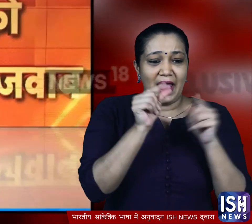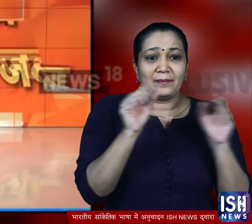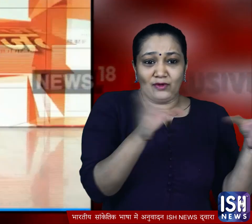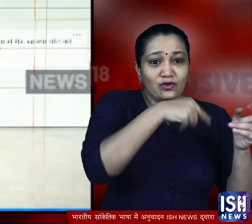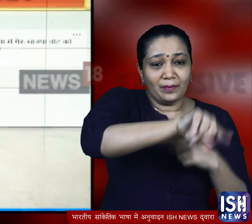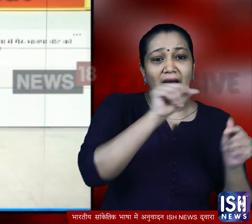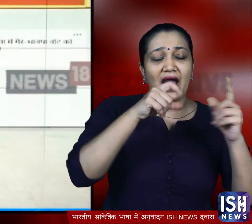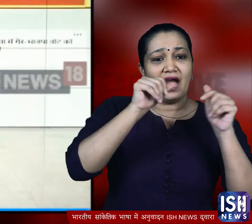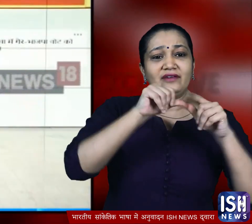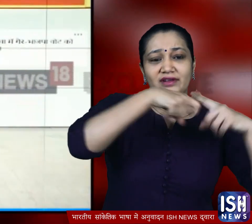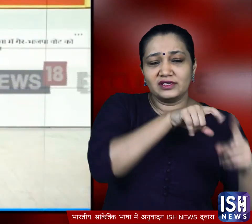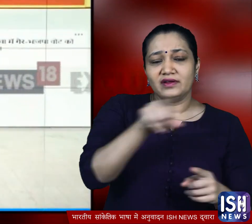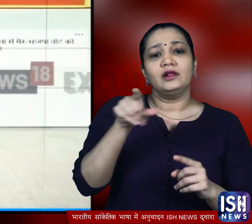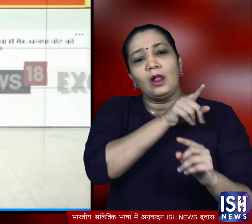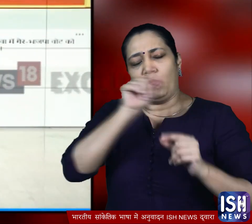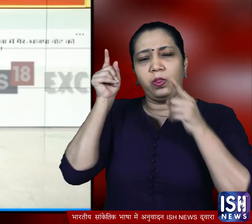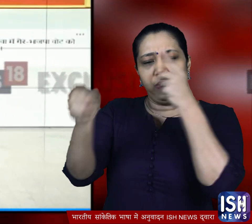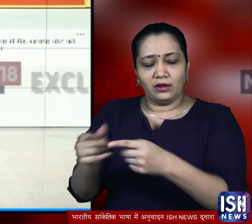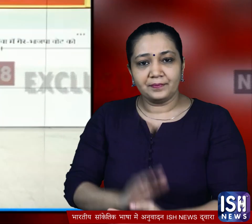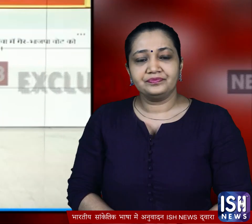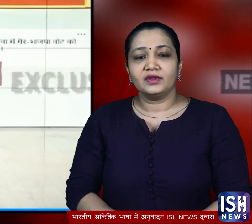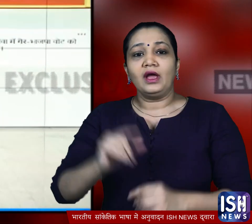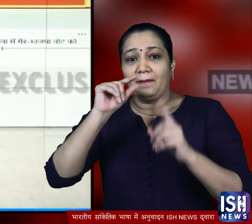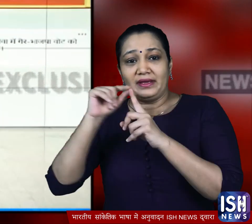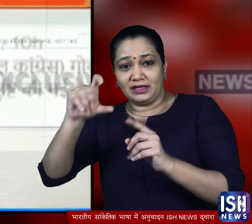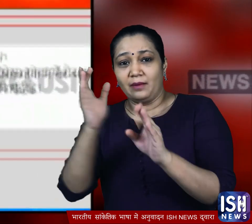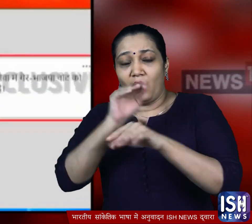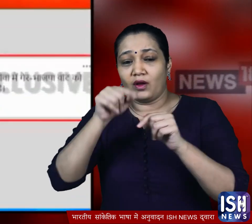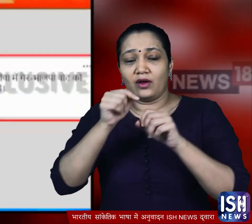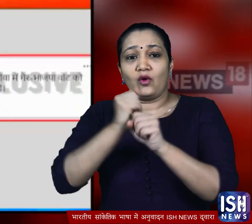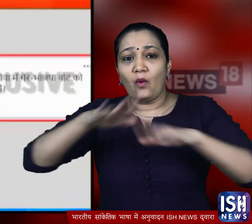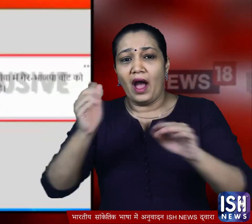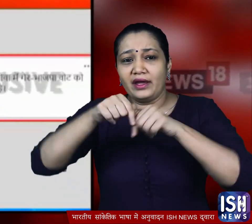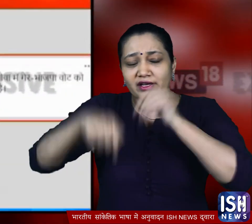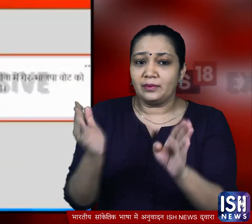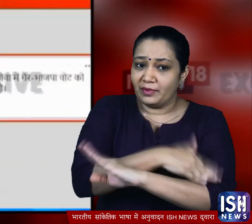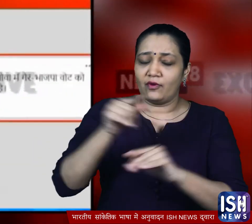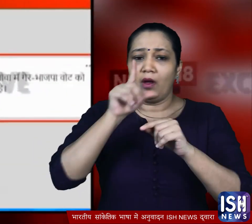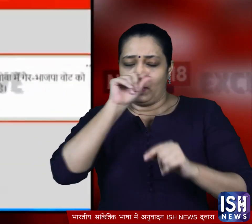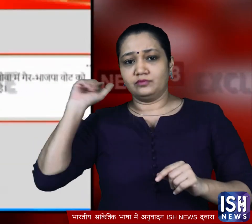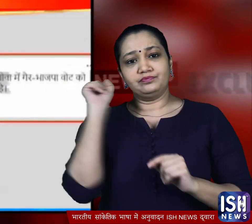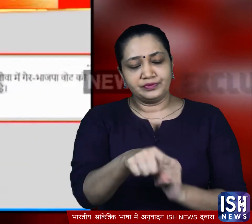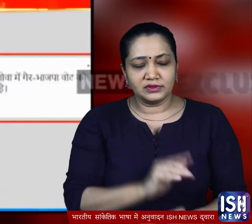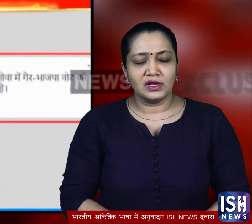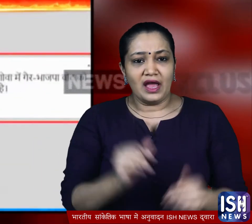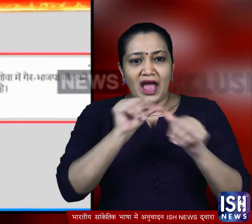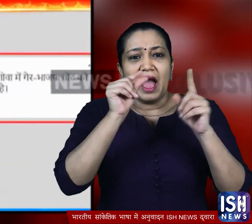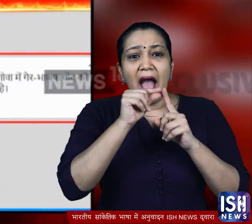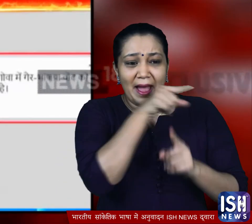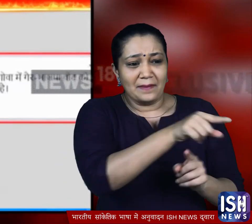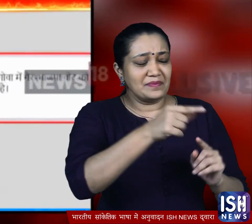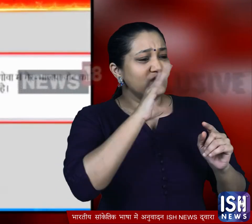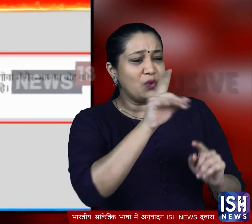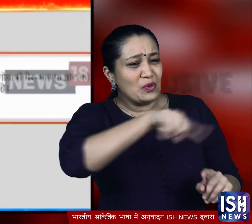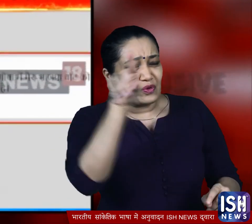पड़े। ऐसा तब हुआ जब गोवा चुनाव से पहले पी चिदम्बरम ने एक ट्वीट किया और इस ट्वीट में उन्होंने आम आदमी पार्टी पर बीजेपी को